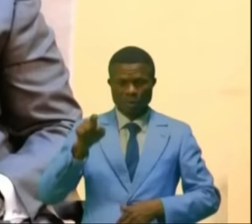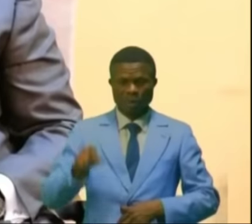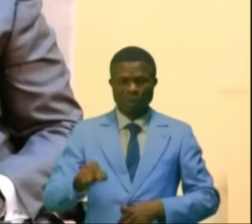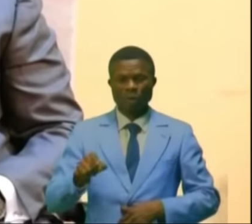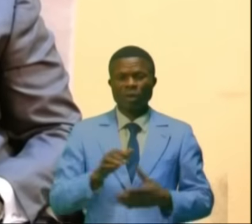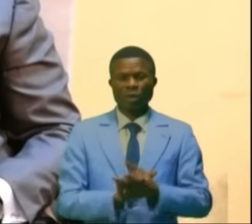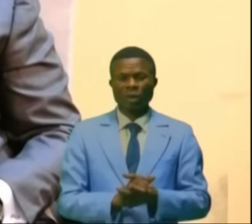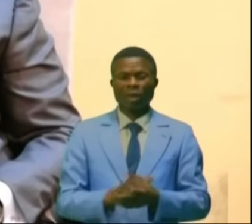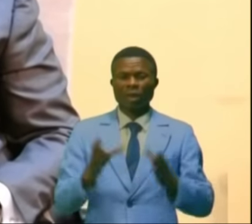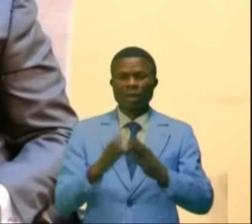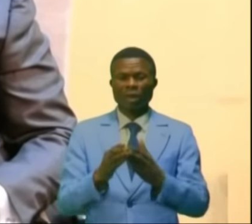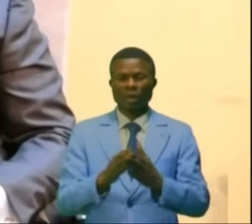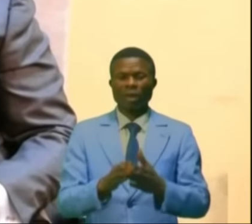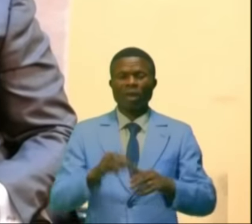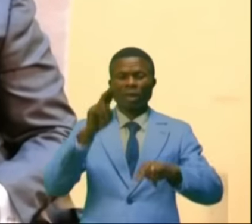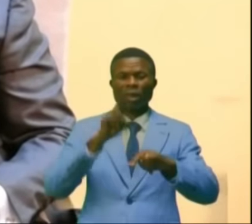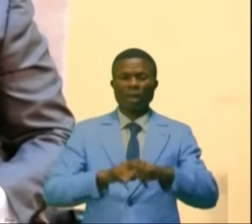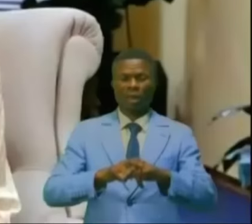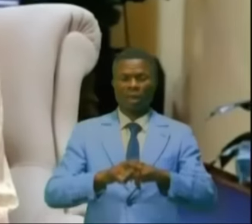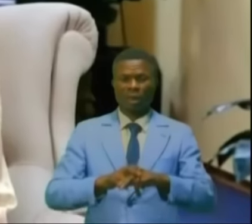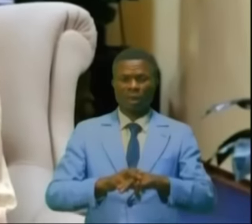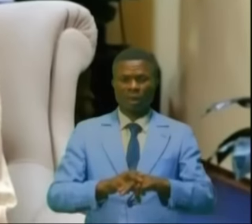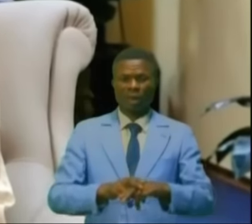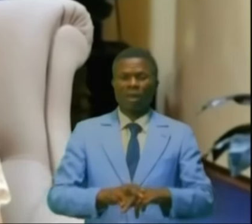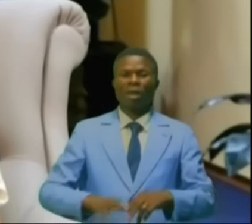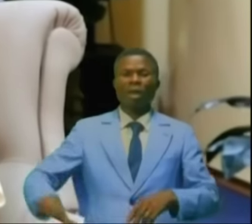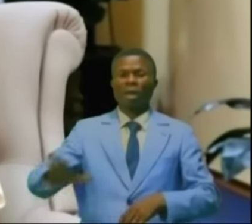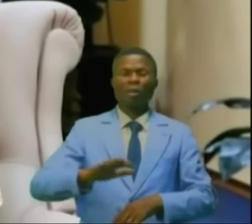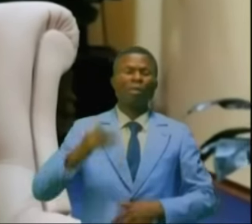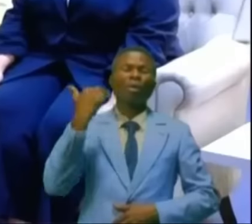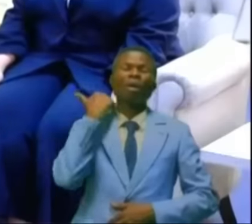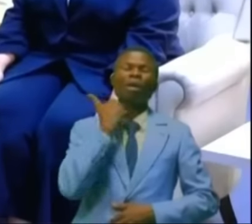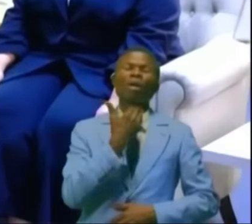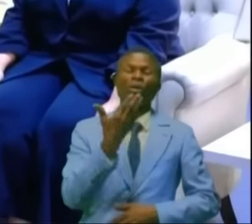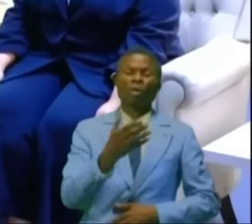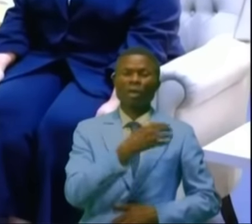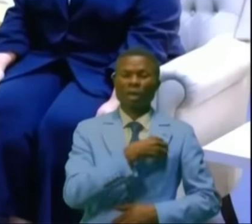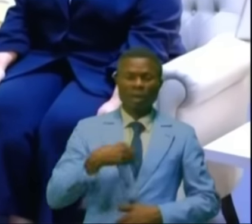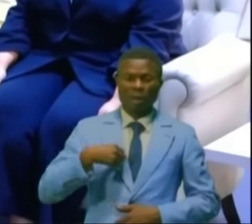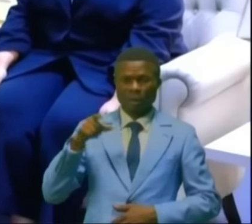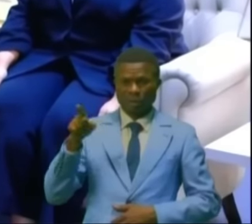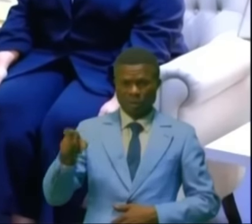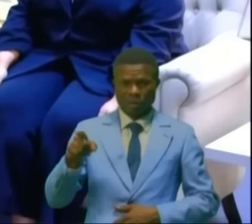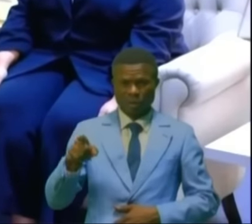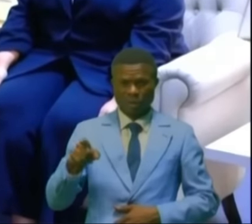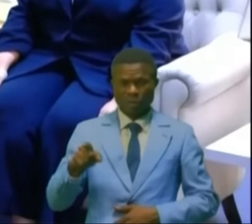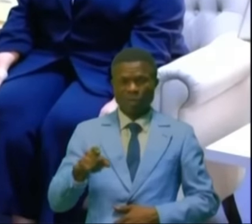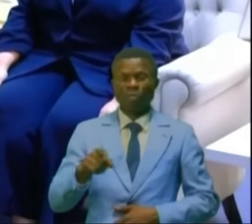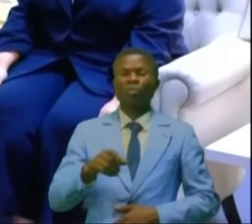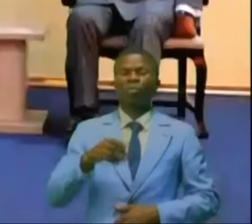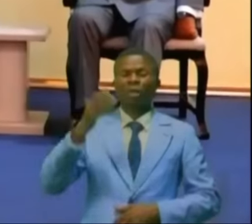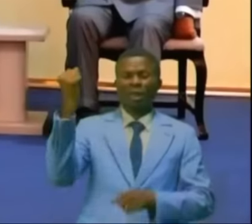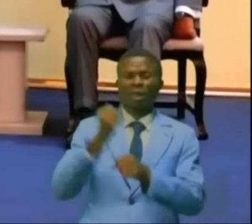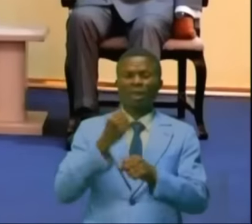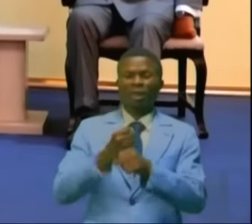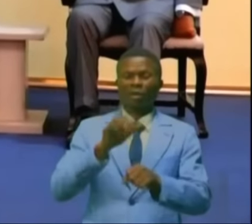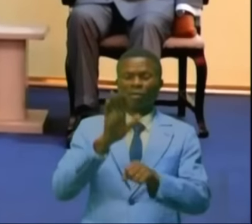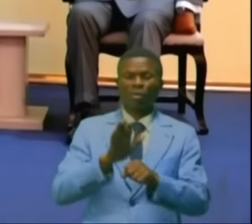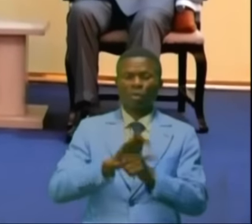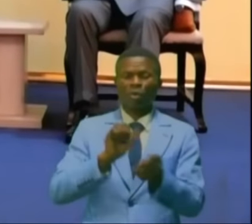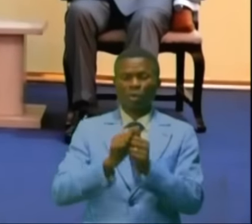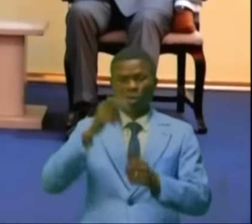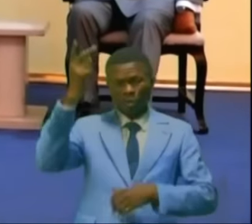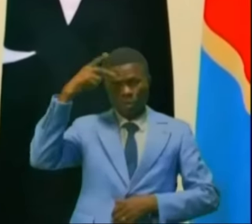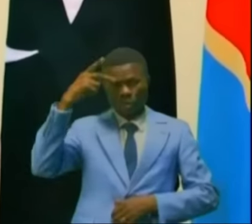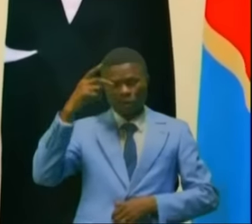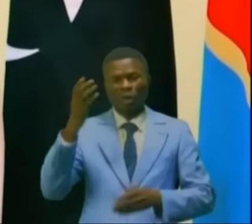RDC avec résidence à Kampala en Ouganda. Cette femme, avec un cursus diplomatique coriace,